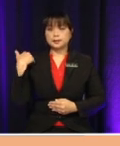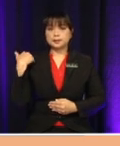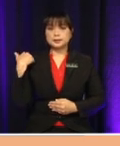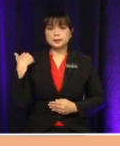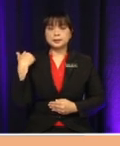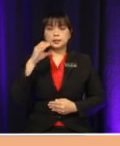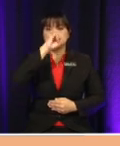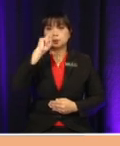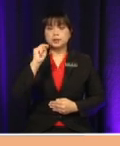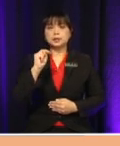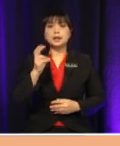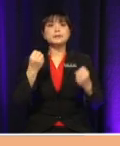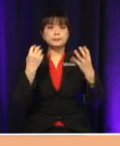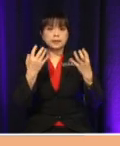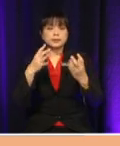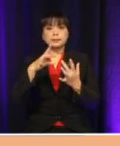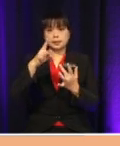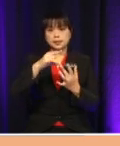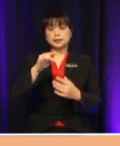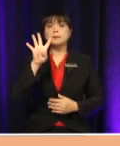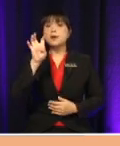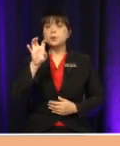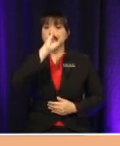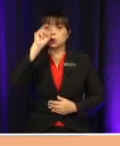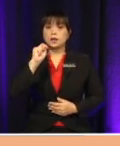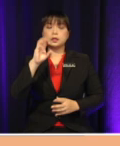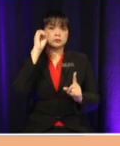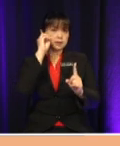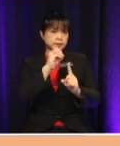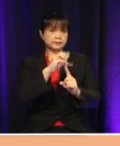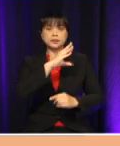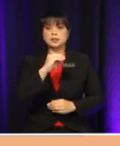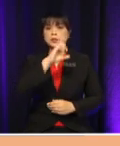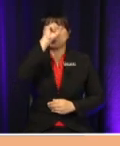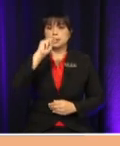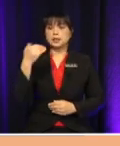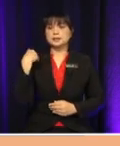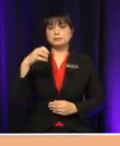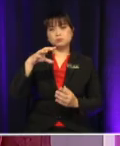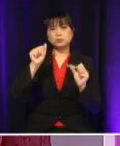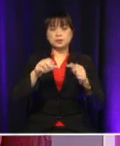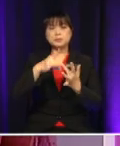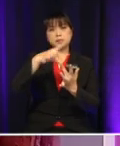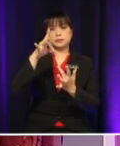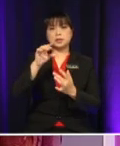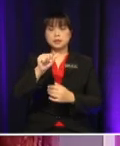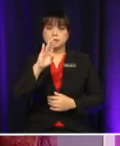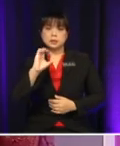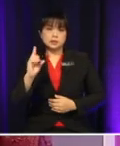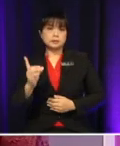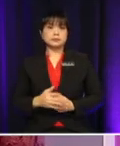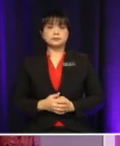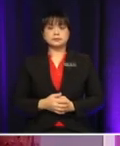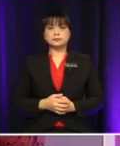soal aneka pilihan 14 soal dan objektif dan soalnya ialah aneka pilihan ramai murid-murid eee rasa